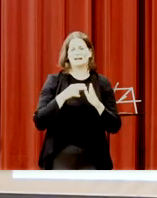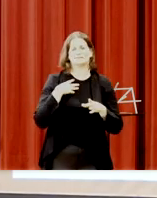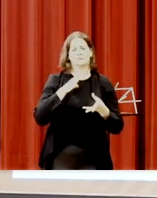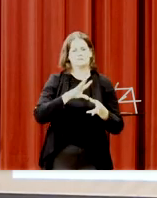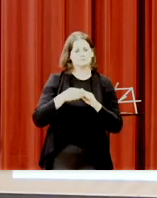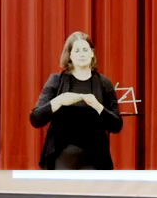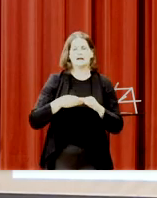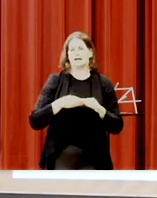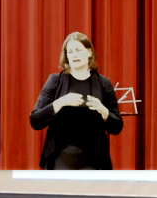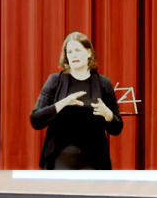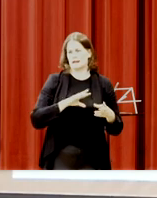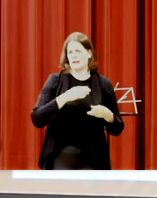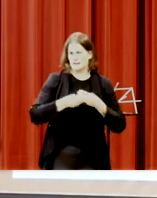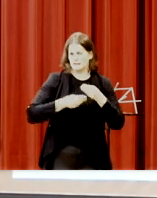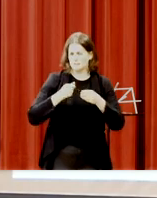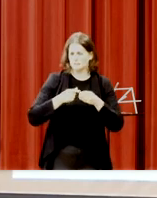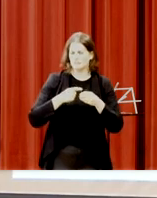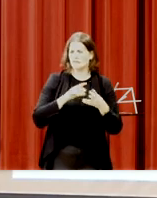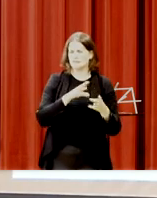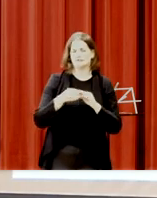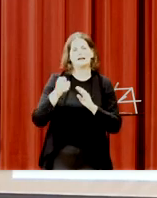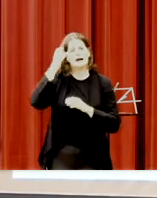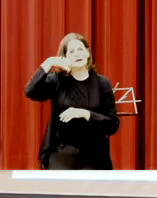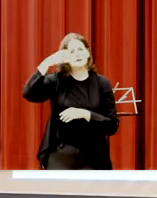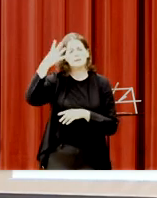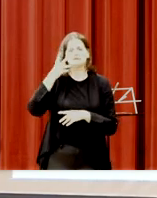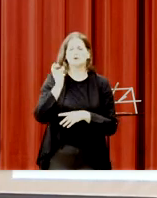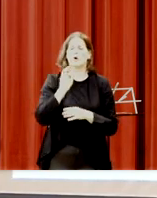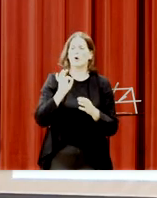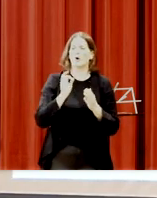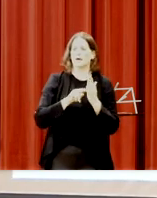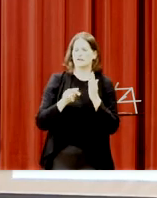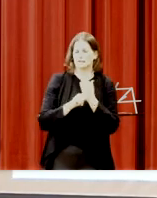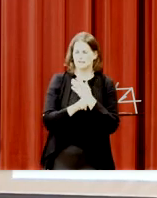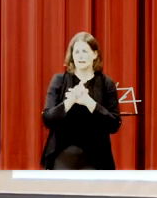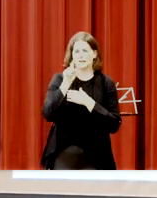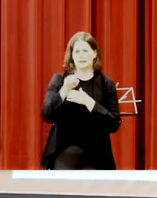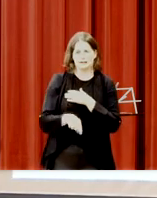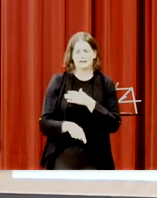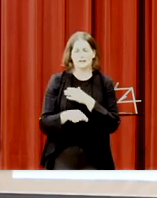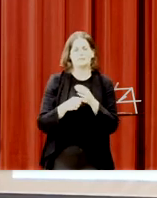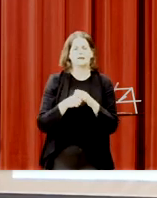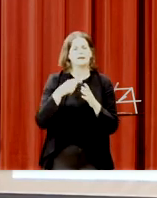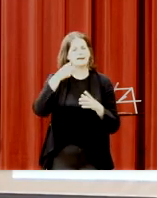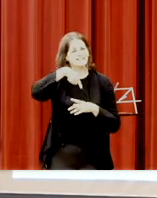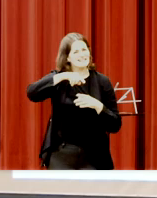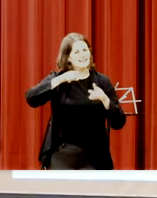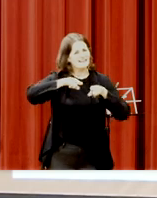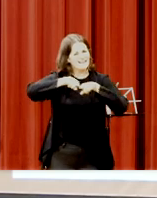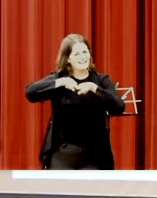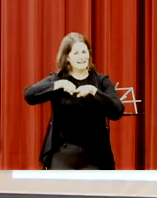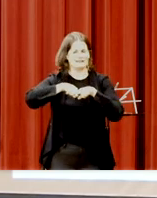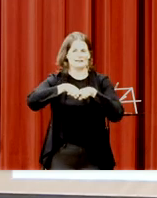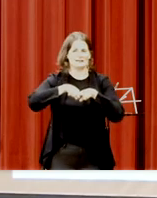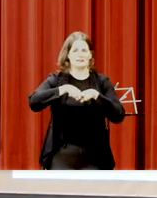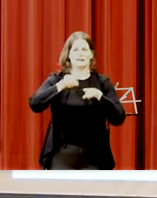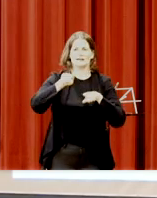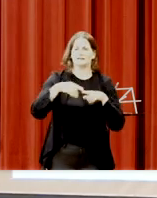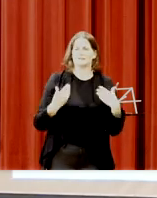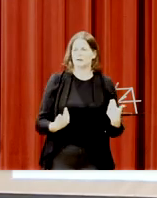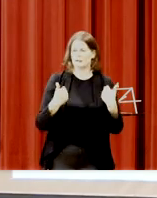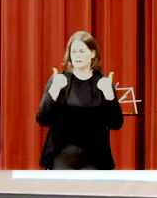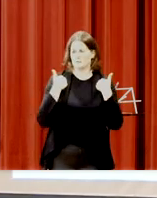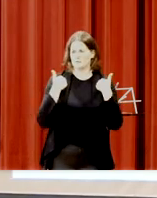crítics i hem de ser també responsables i ser compromesos amb aquestes tecnologies pel bé comú. En aquest context de canvi